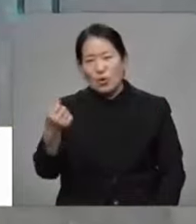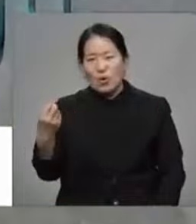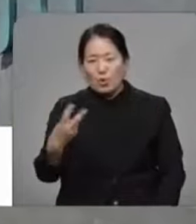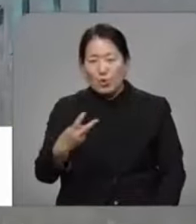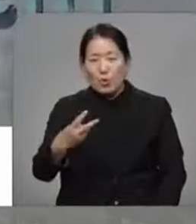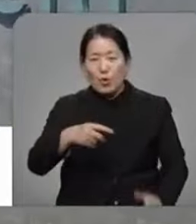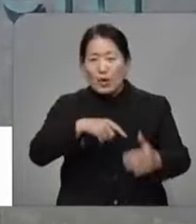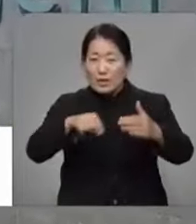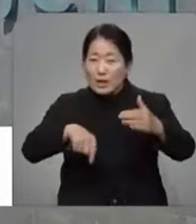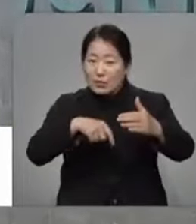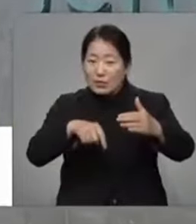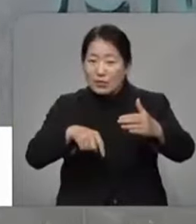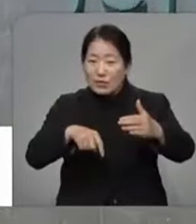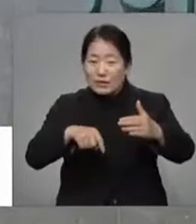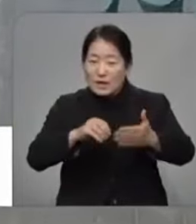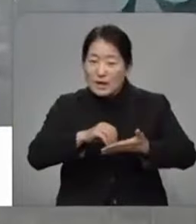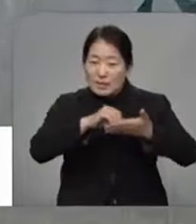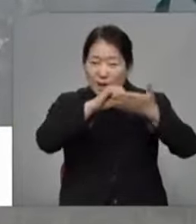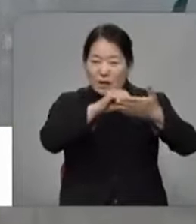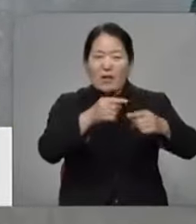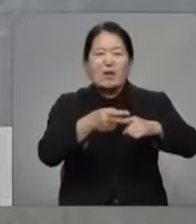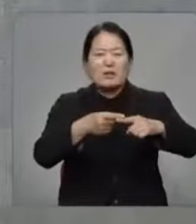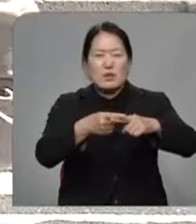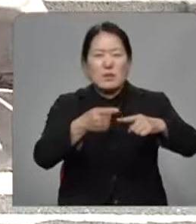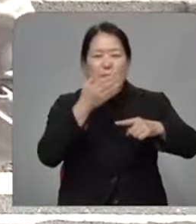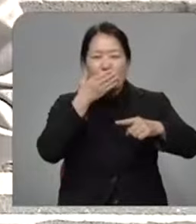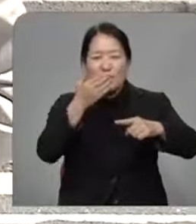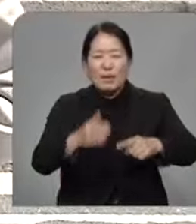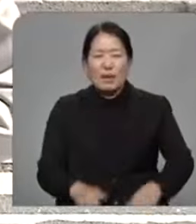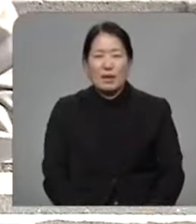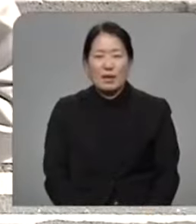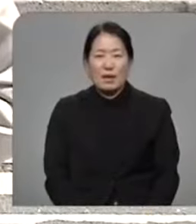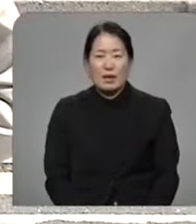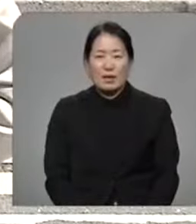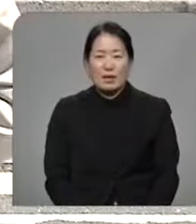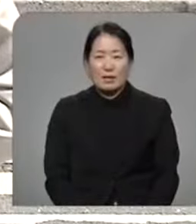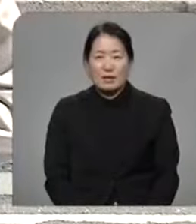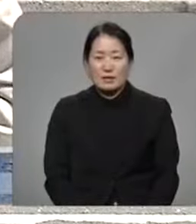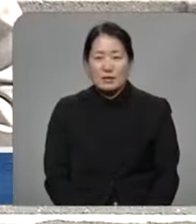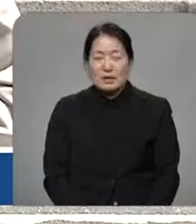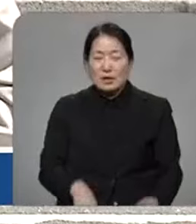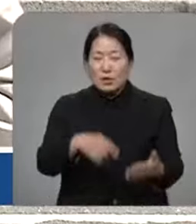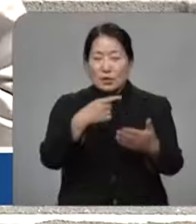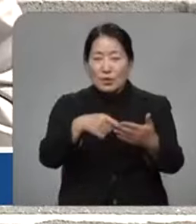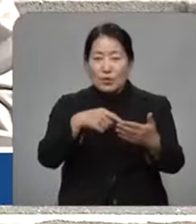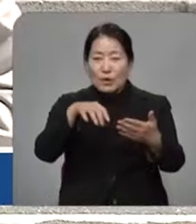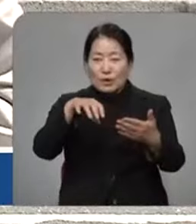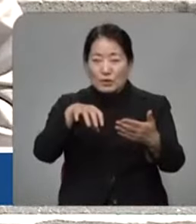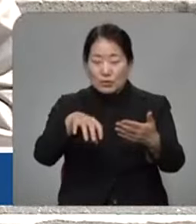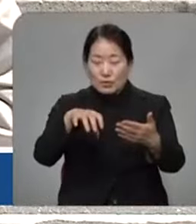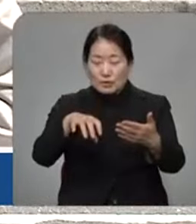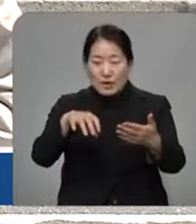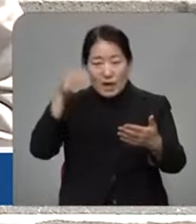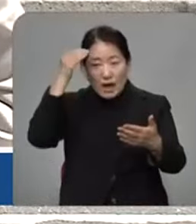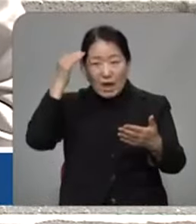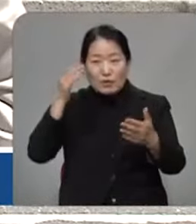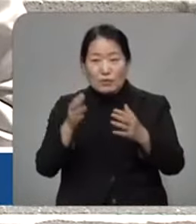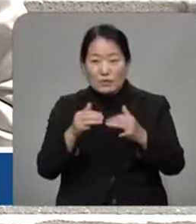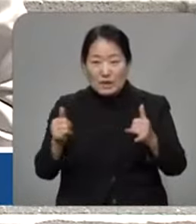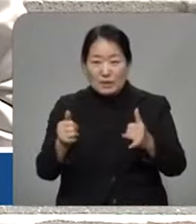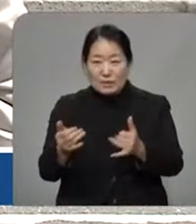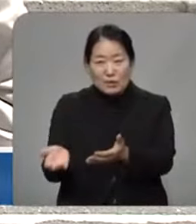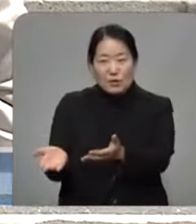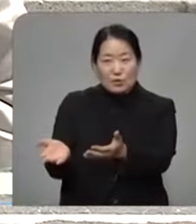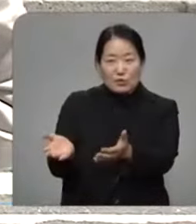많아야 정원의 절반까지 밖에 못 기 때문입니다 이경우 관은이 교육기간에 내국인 학생들을 마나